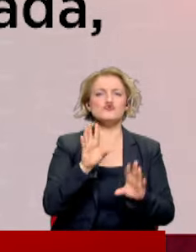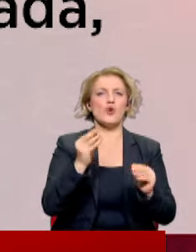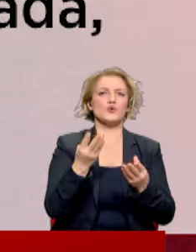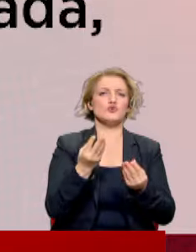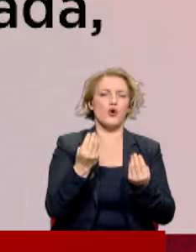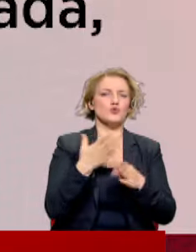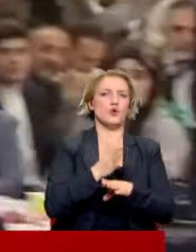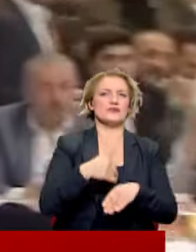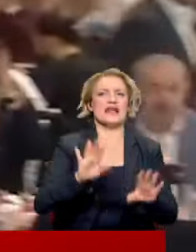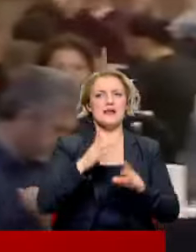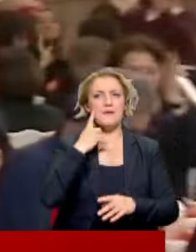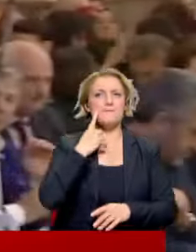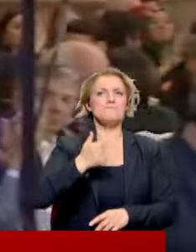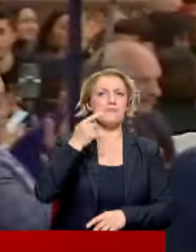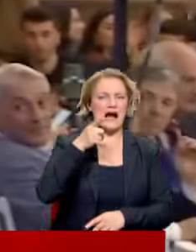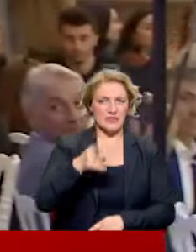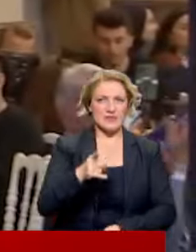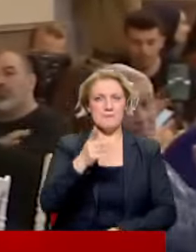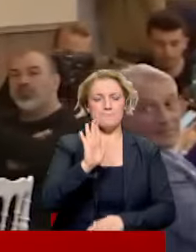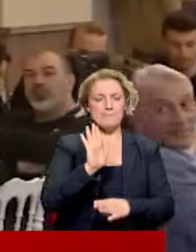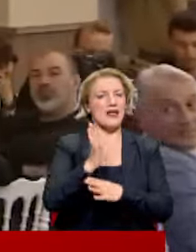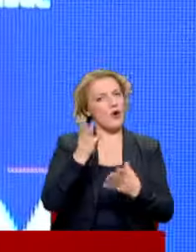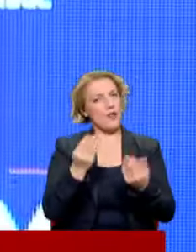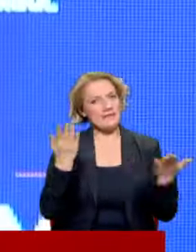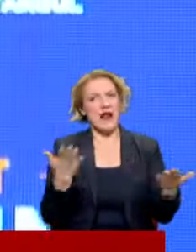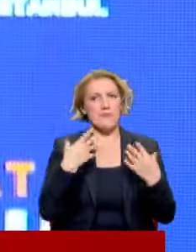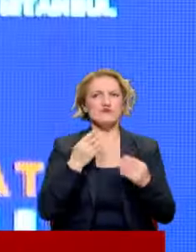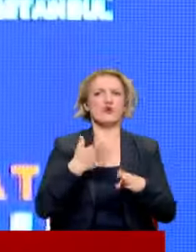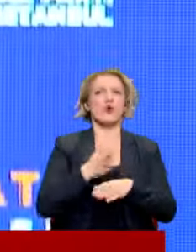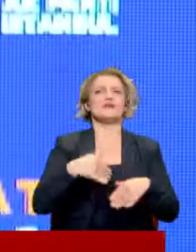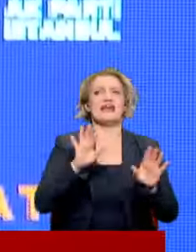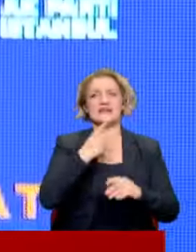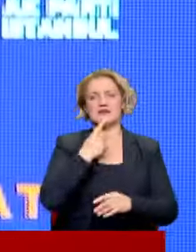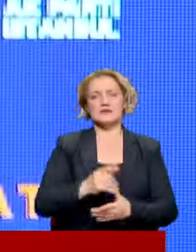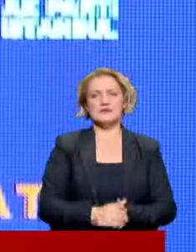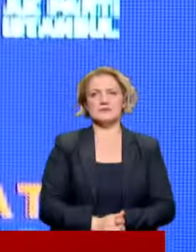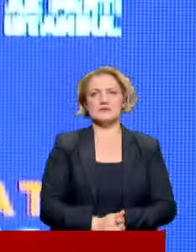çok doğru değil. Bakan Osman Aşkın Bak, belgesi olabilir ama çok da doğru değil dedi.